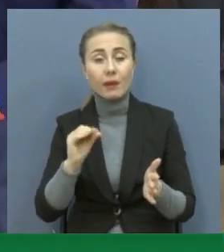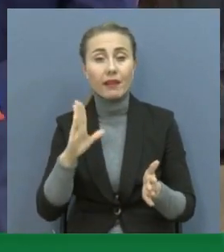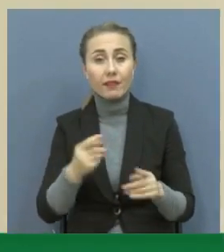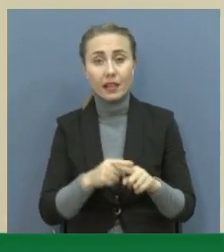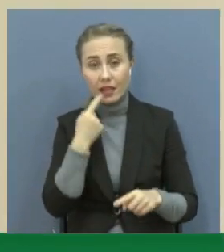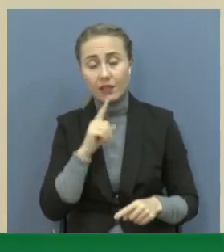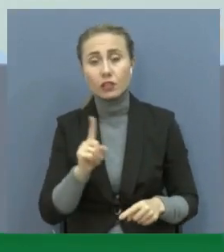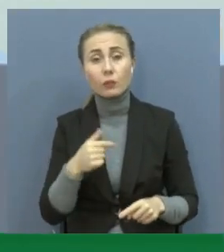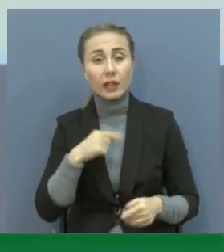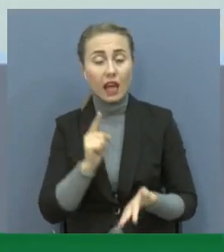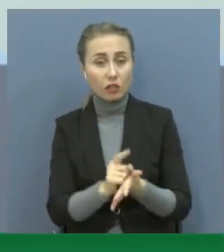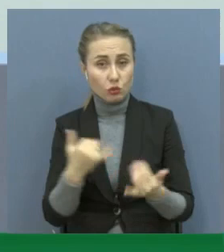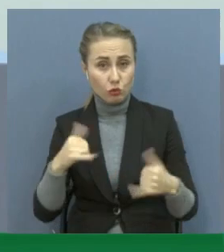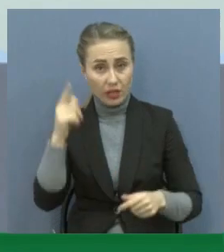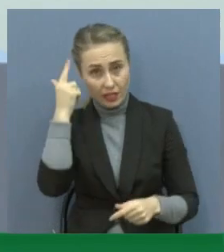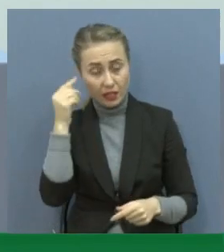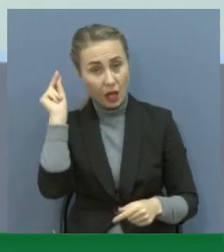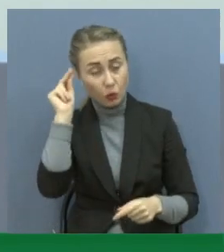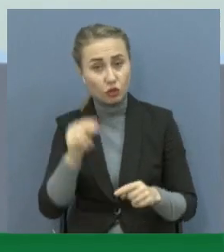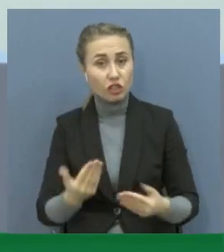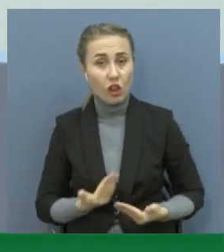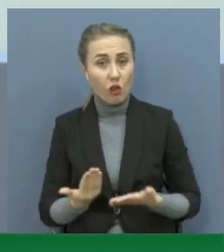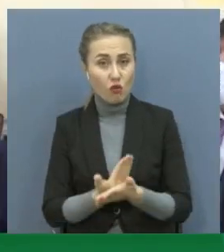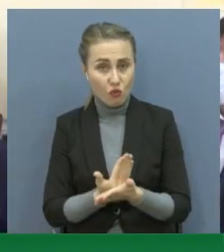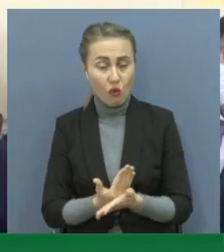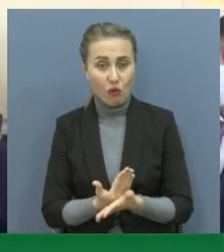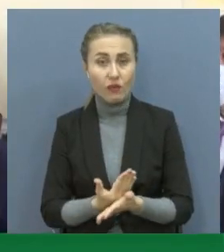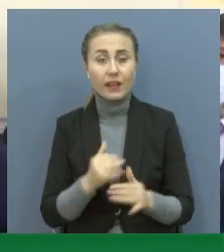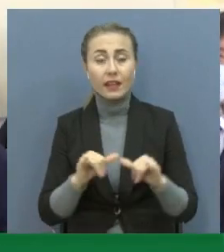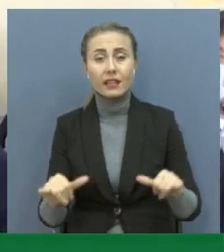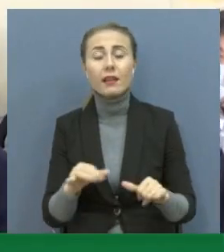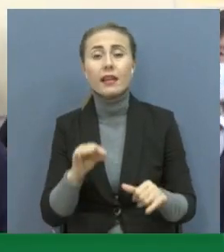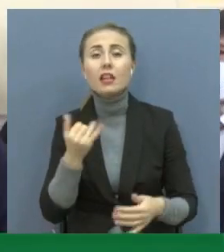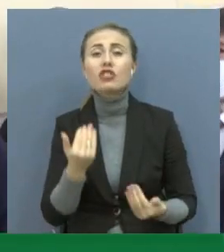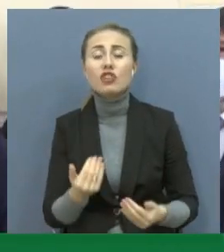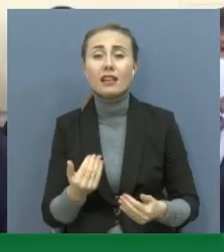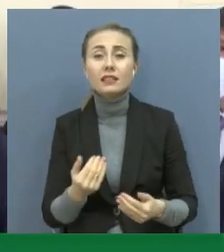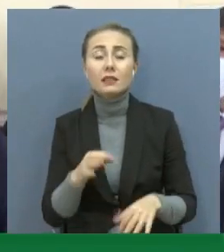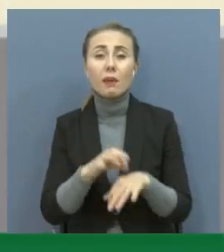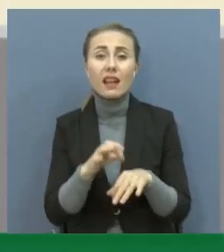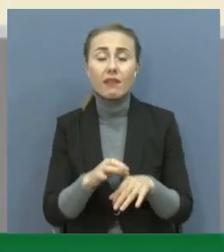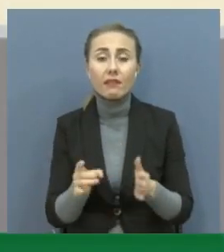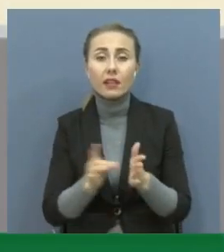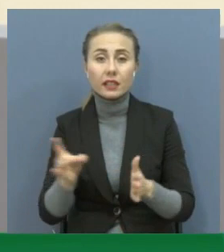уже должны научиться жить в новых реалиях. К слову о цифрах. Рост заболеваемости на сегодня в регионе